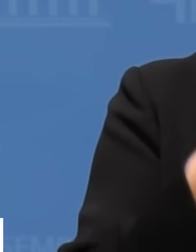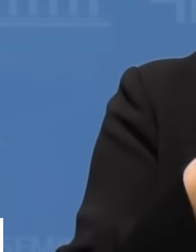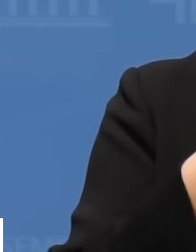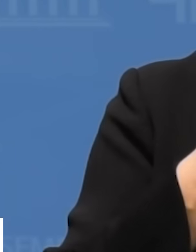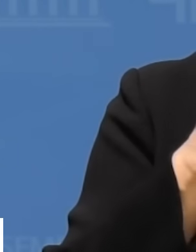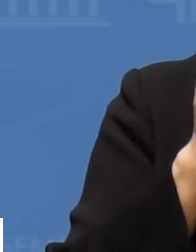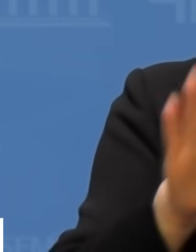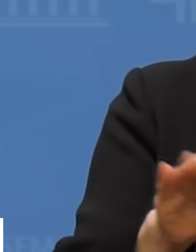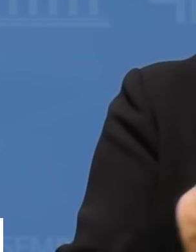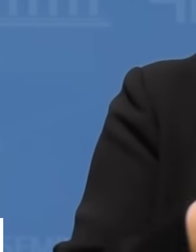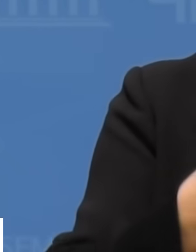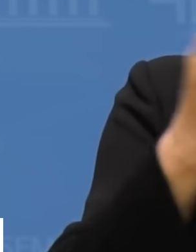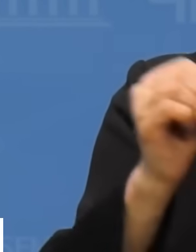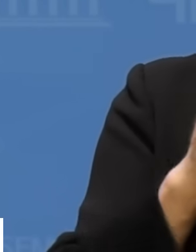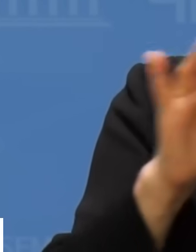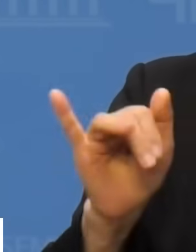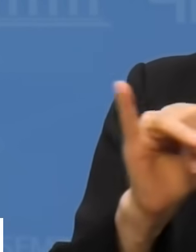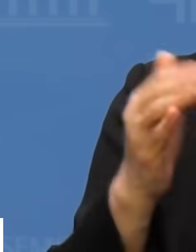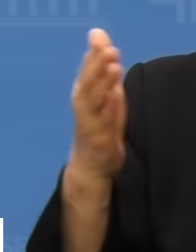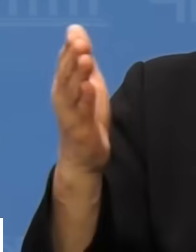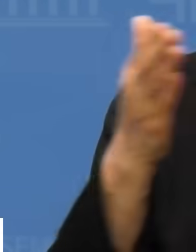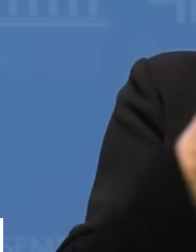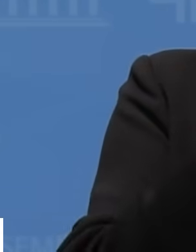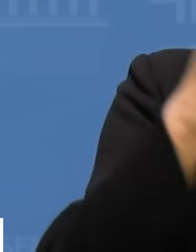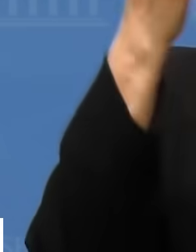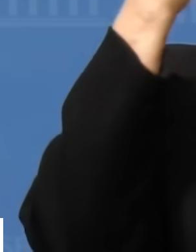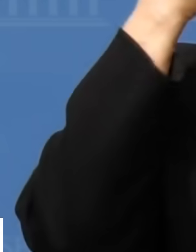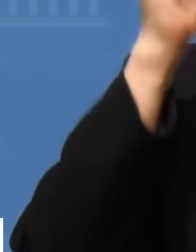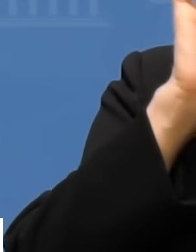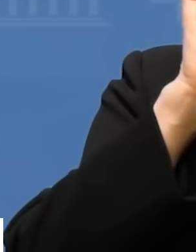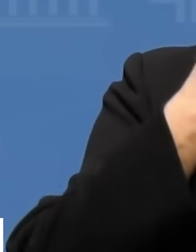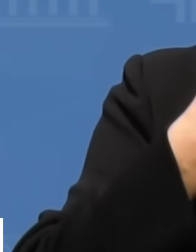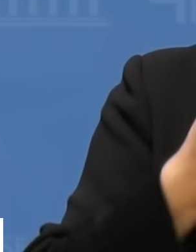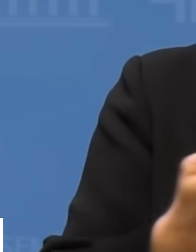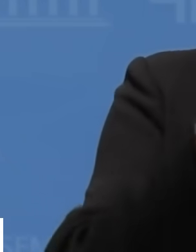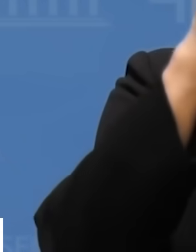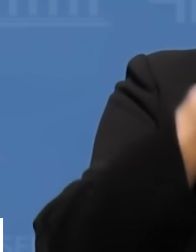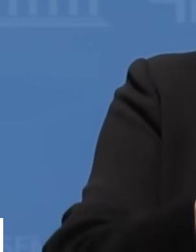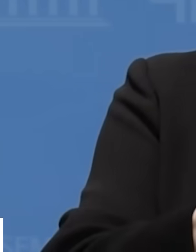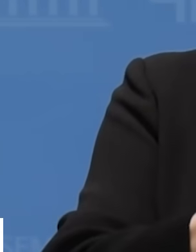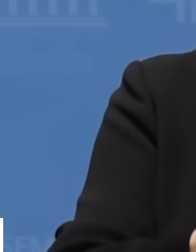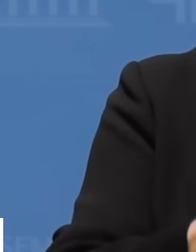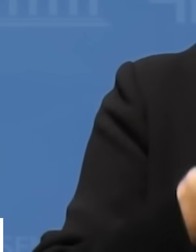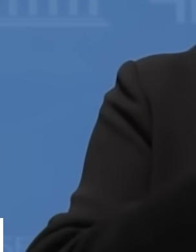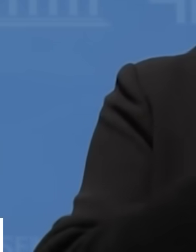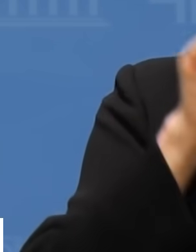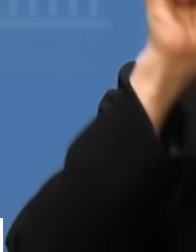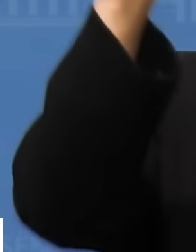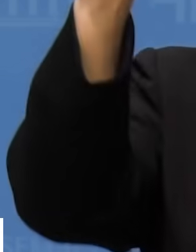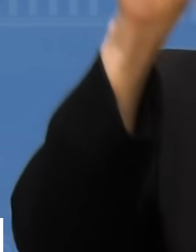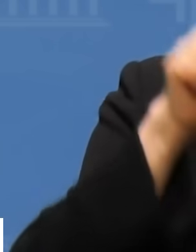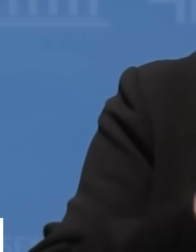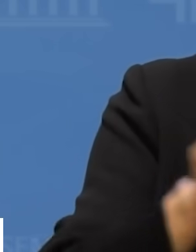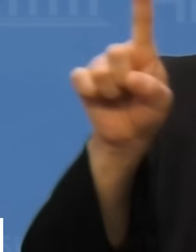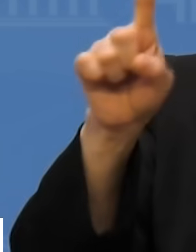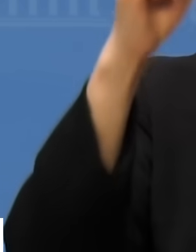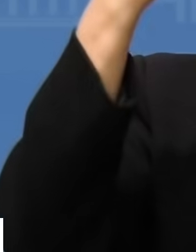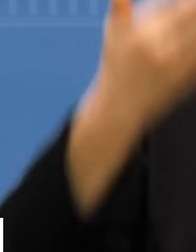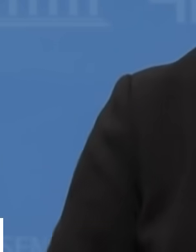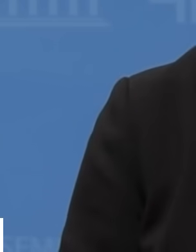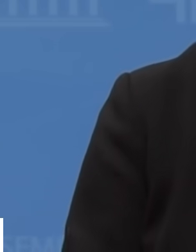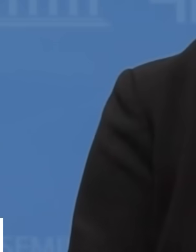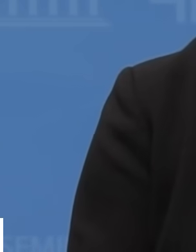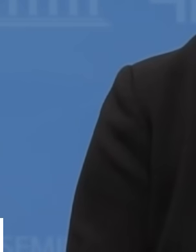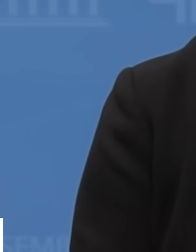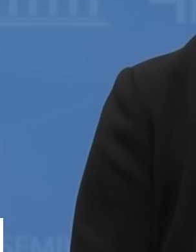이후 많은 분들로부터 왜 어려운 강북구로 가느냐 이런 질문을 참 많이